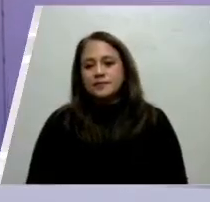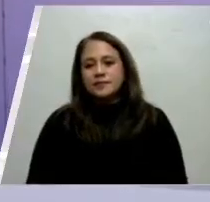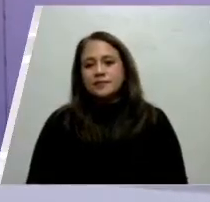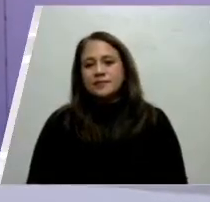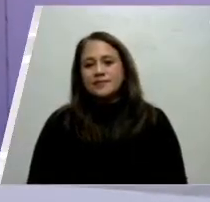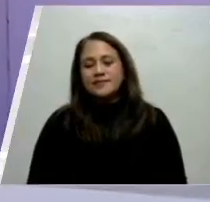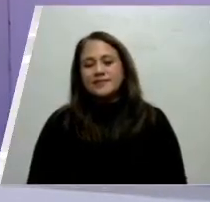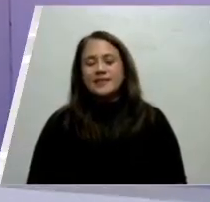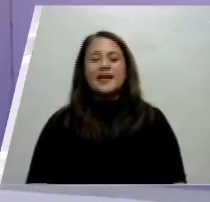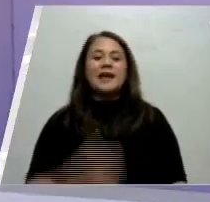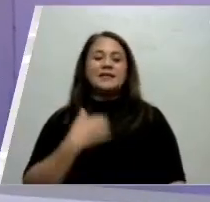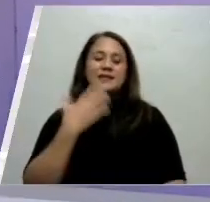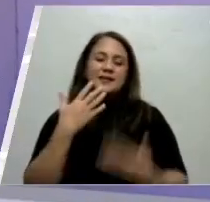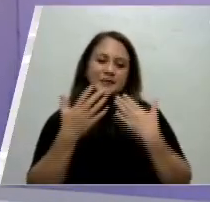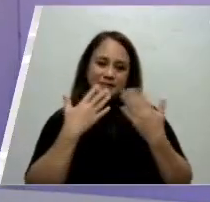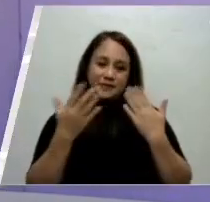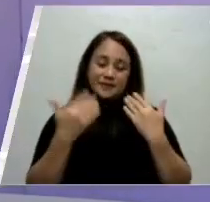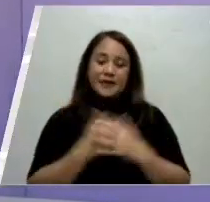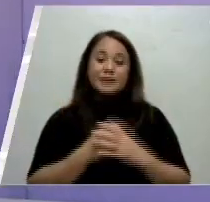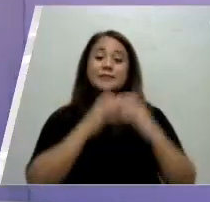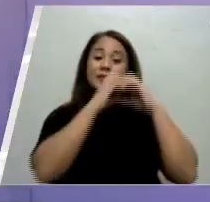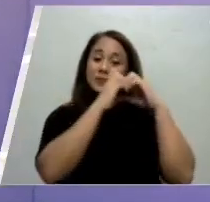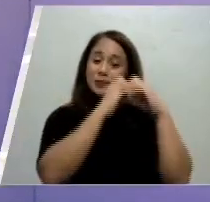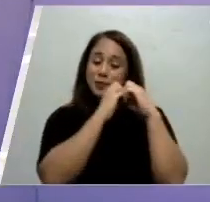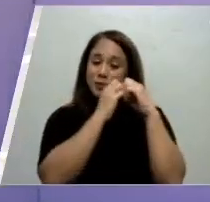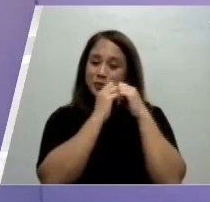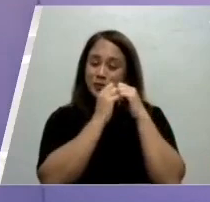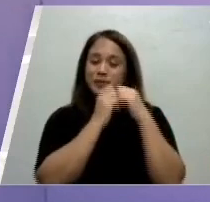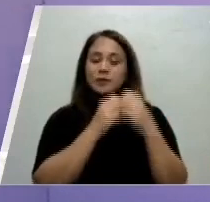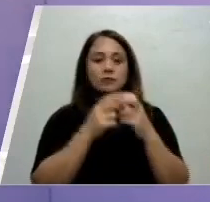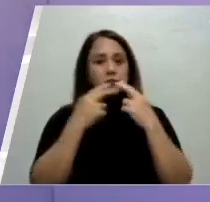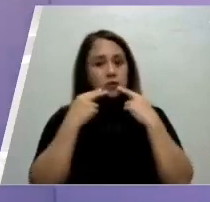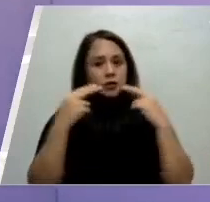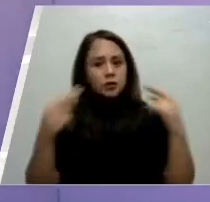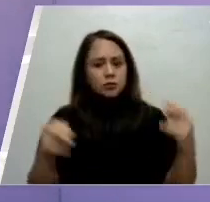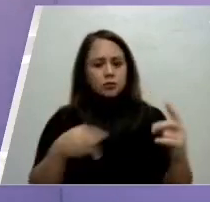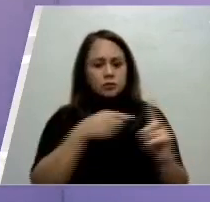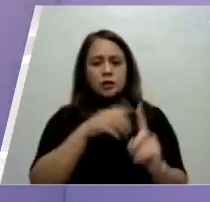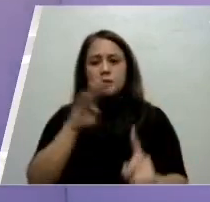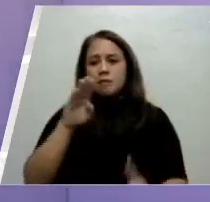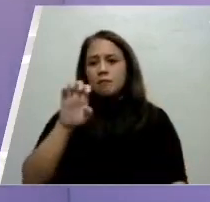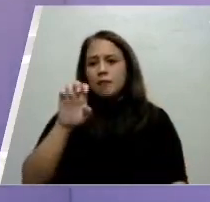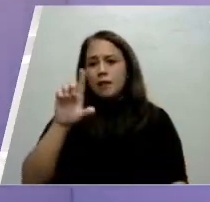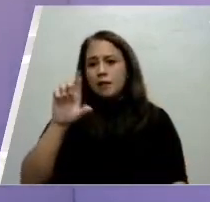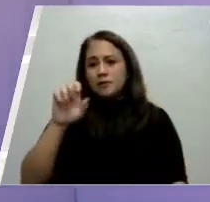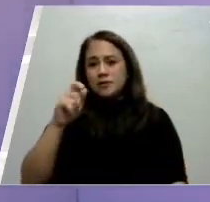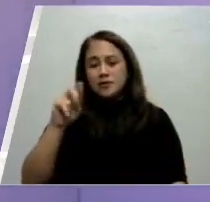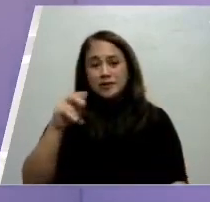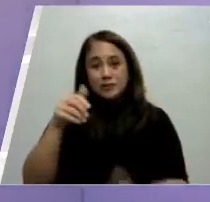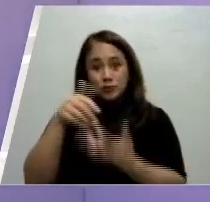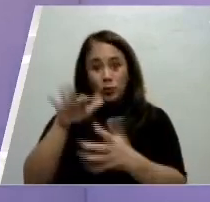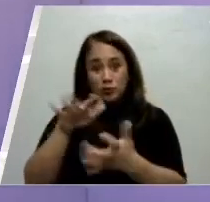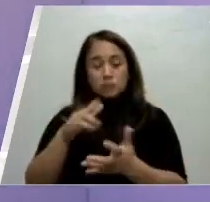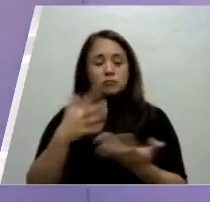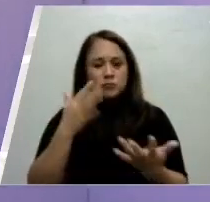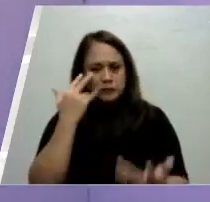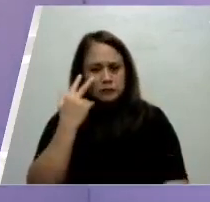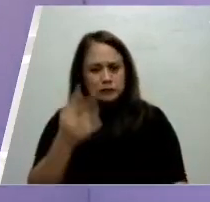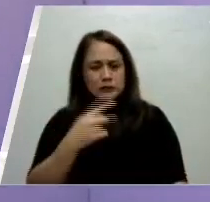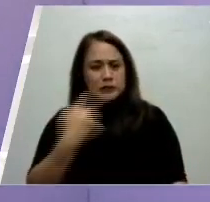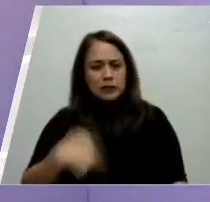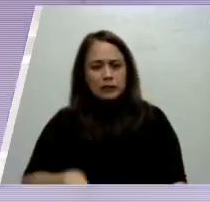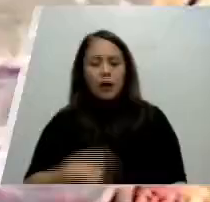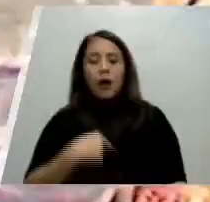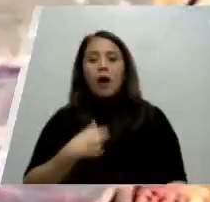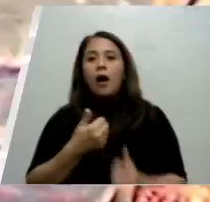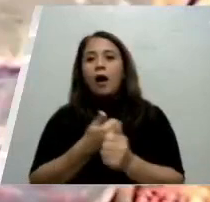Thank you, Nelson. Mga kapuso, itinuturing na bayani ang isang Belgian Malinois sa China na napigilan ang isang posibleng sunog sa